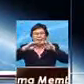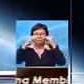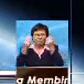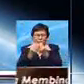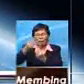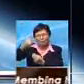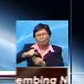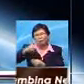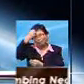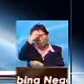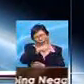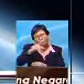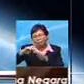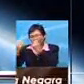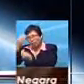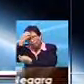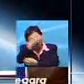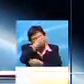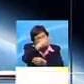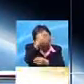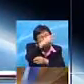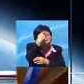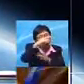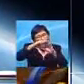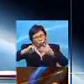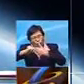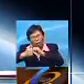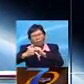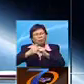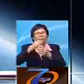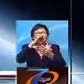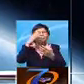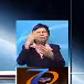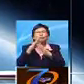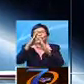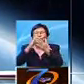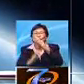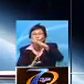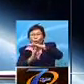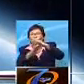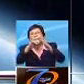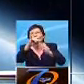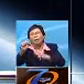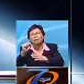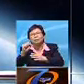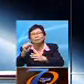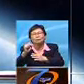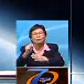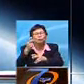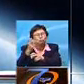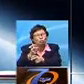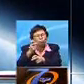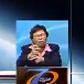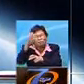Masyarakat perlu menyalurkan maklumat kepada kerajaan bagi menangani ancaman militan secara bersendirian atau lone wolf yang